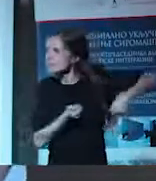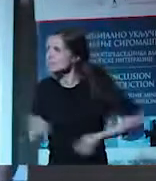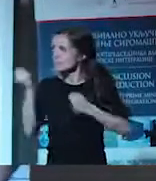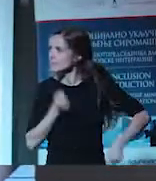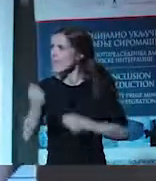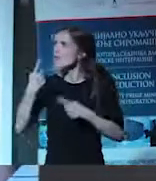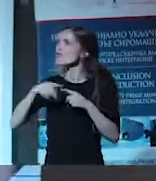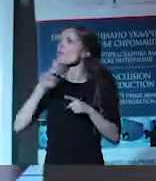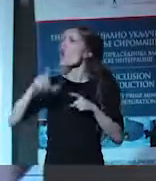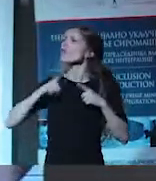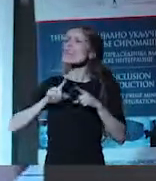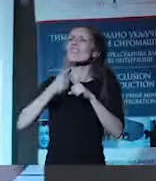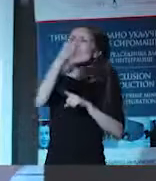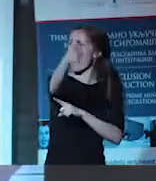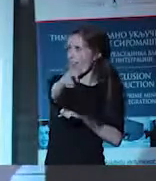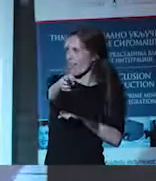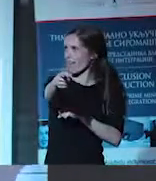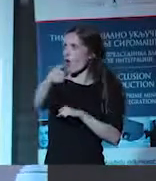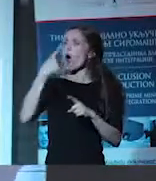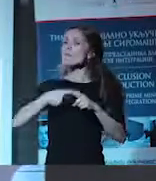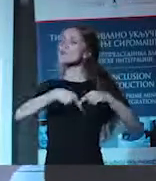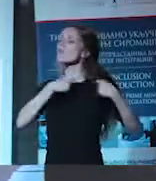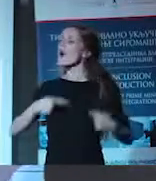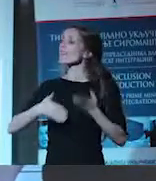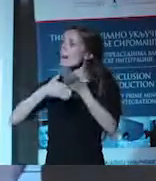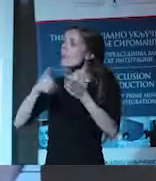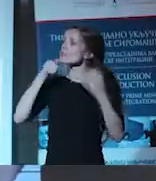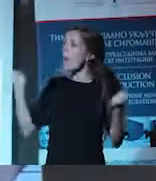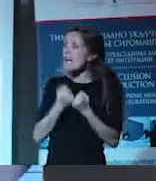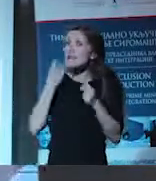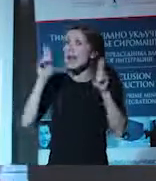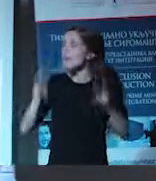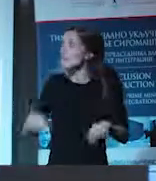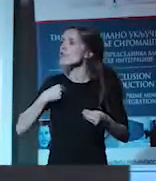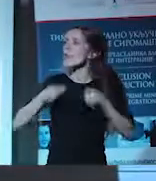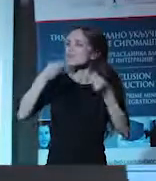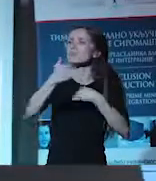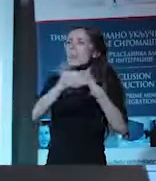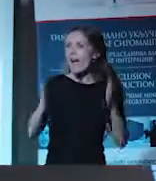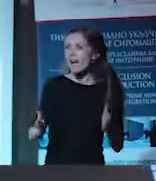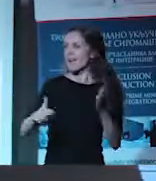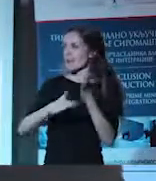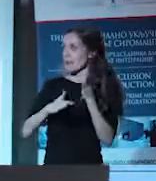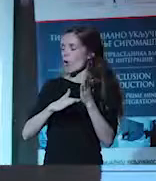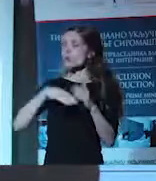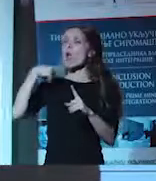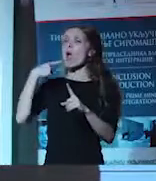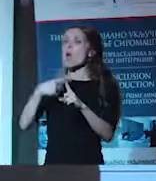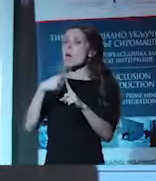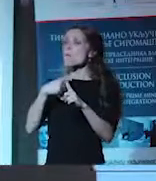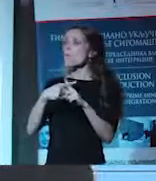i naravno humanitarna pomoć i akcija kada god smo bili u prilici da im pružimo pakete pomoći. Takođe i pomoć